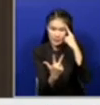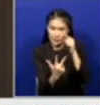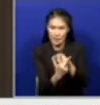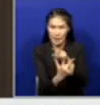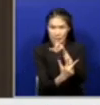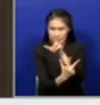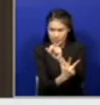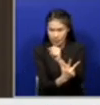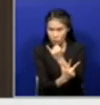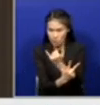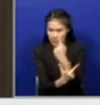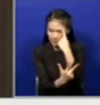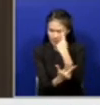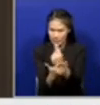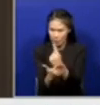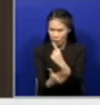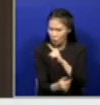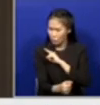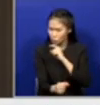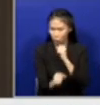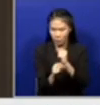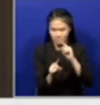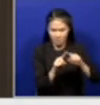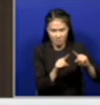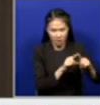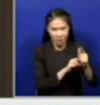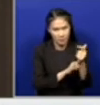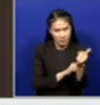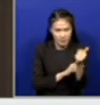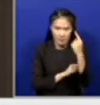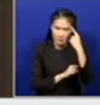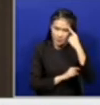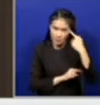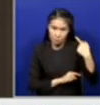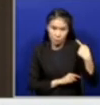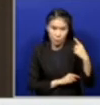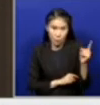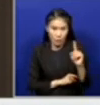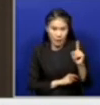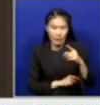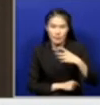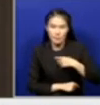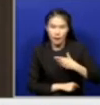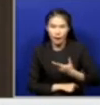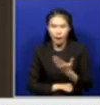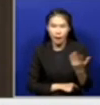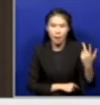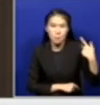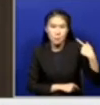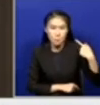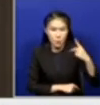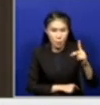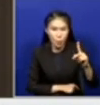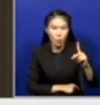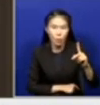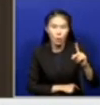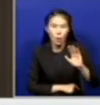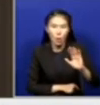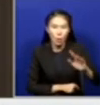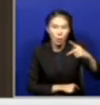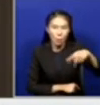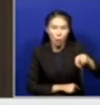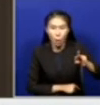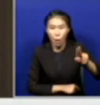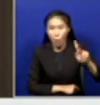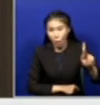รจะทำหน้าที่อย่างเต็มที่เพื่อทำให้เกิดประโยชน์ของพระราชกำหนดทั้ง3